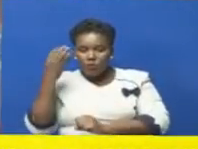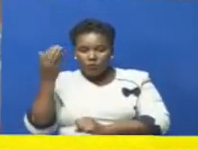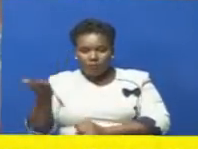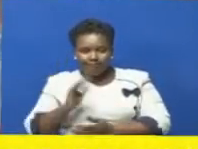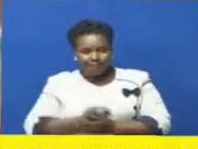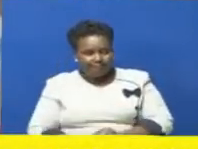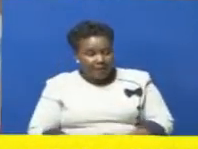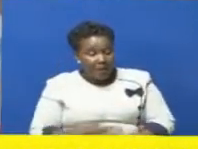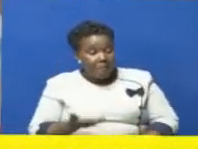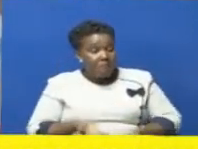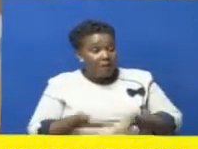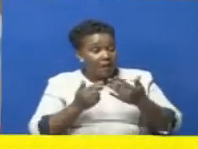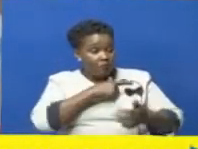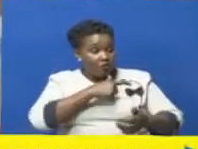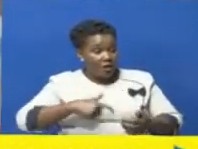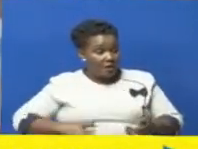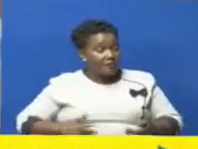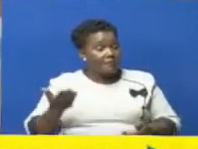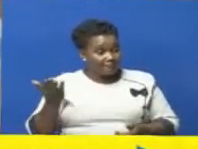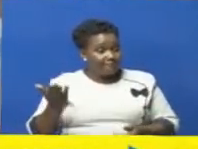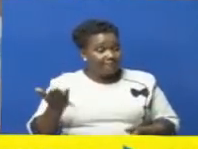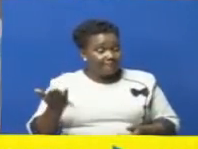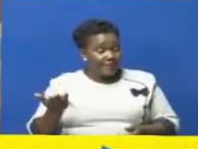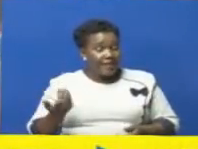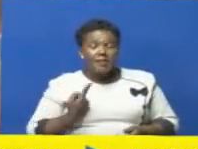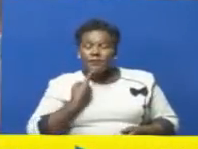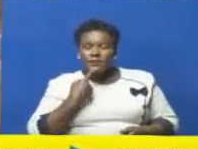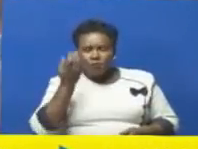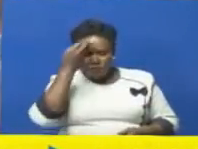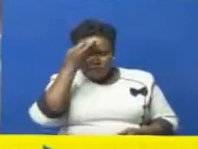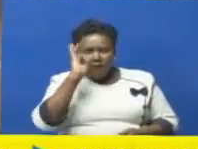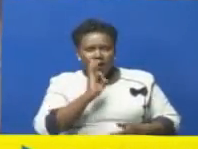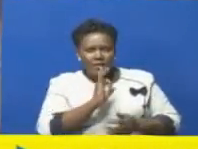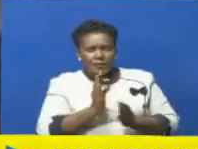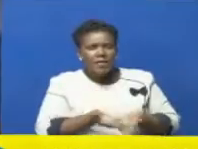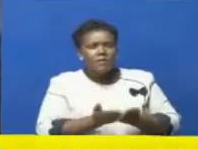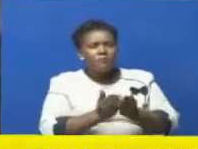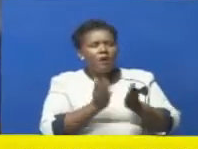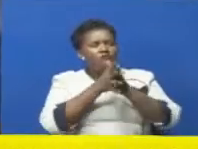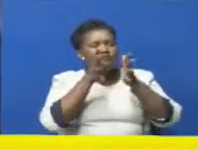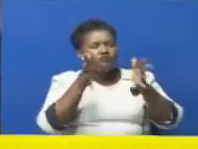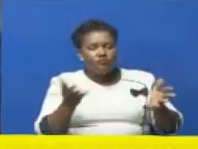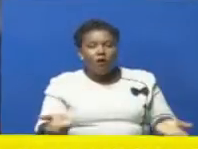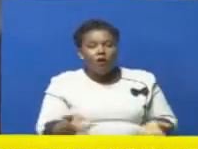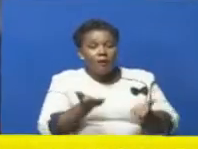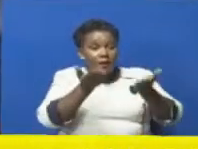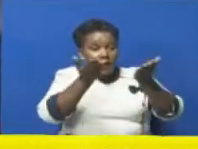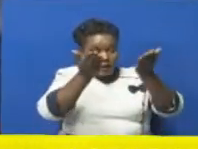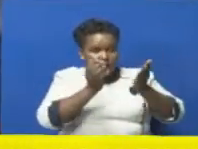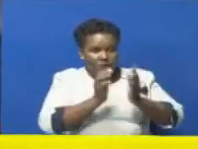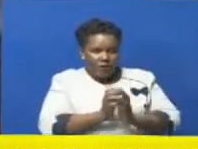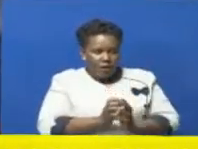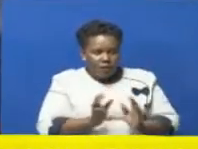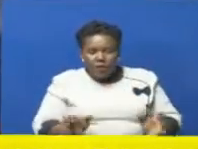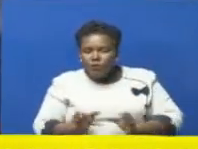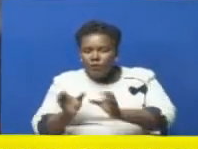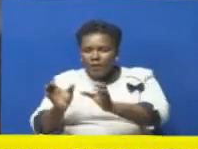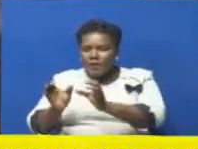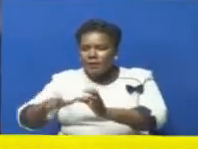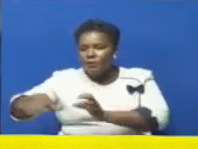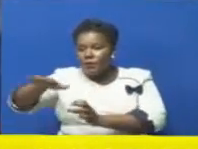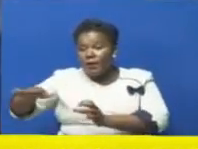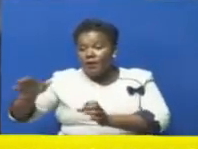rais amesema Ufaransa imekuwa kati ya wadau wakubwa wa maendeleo nchini Tanzania na uwekezaji katika sekta mbalimbali hapa